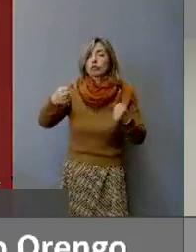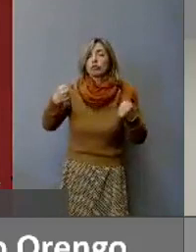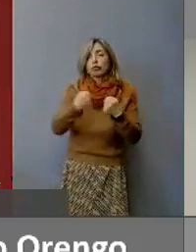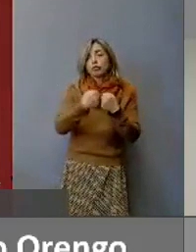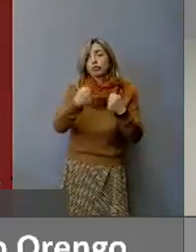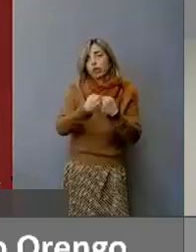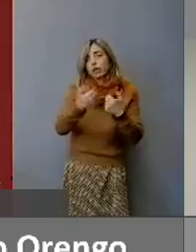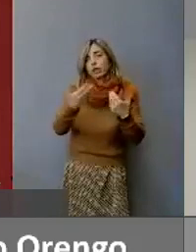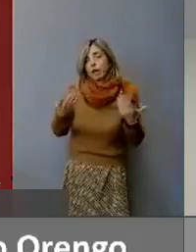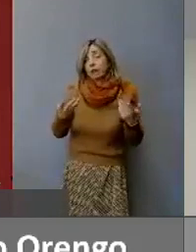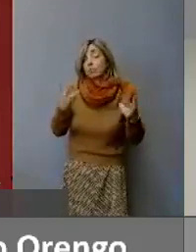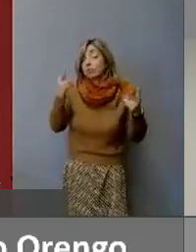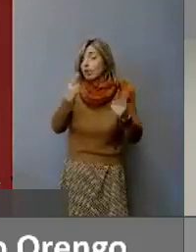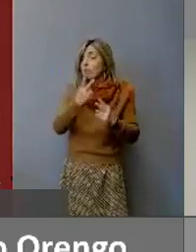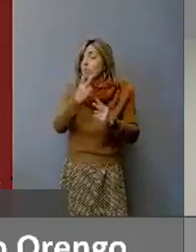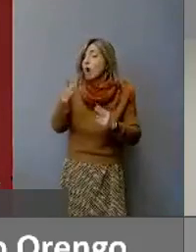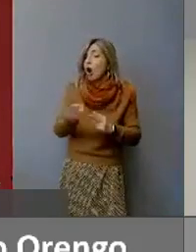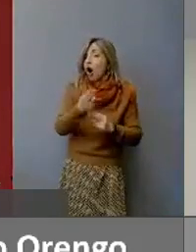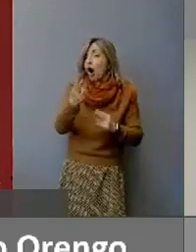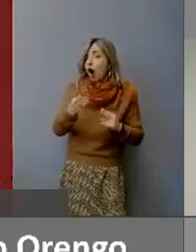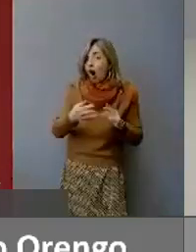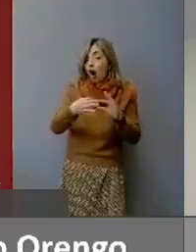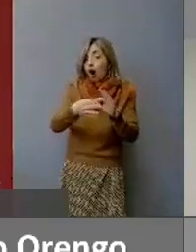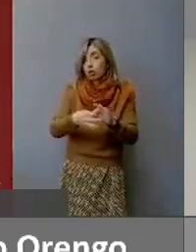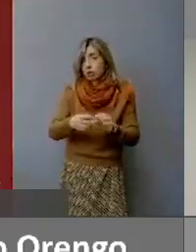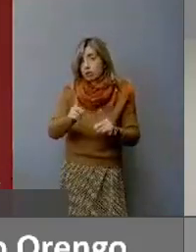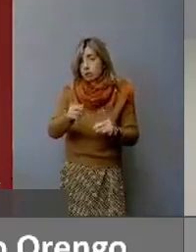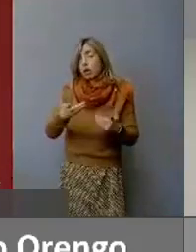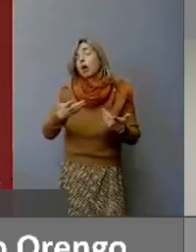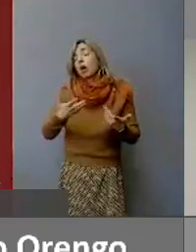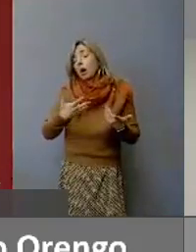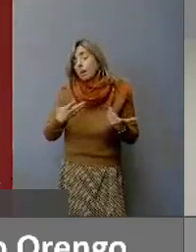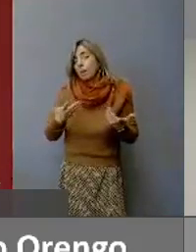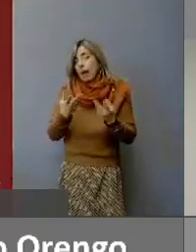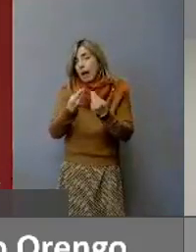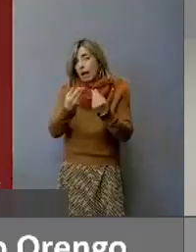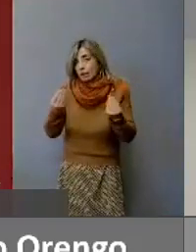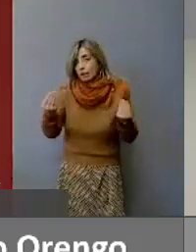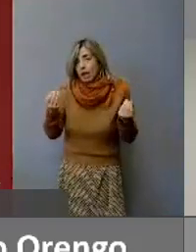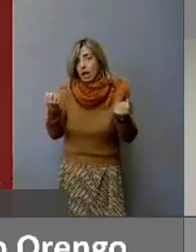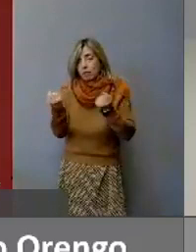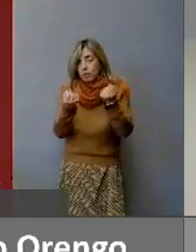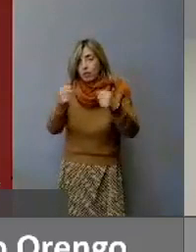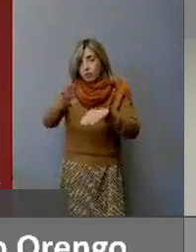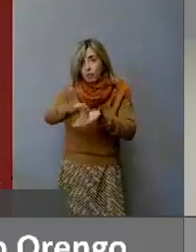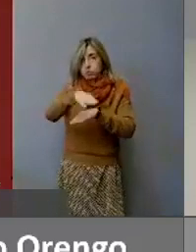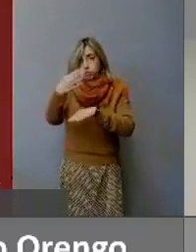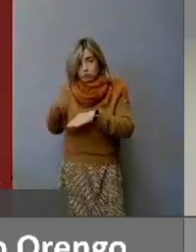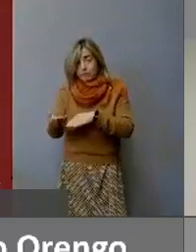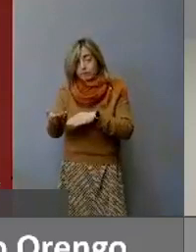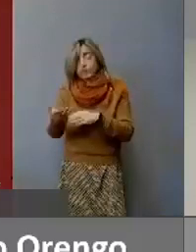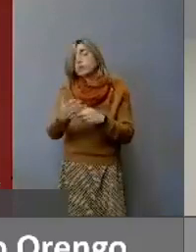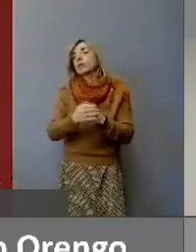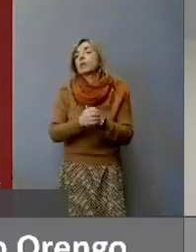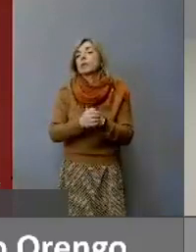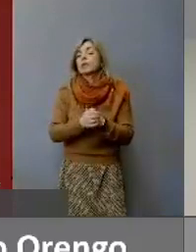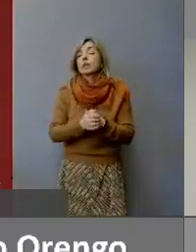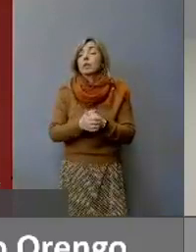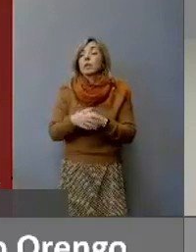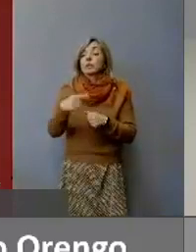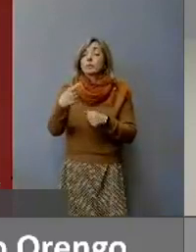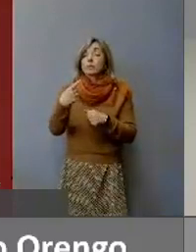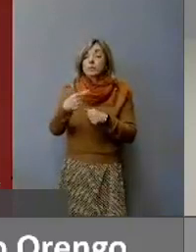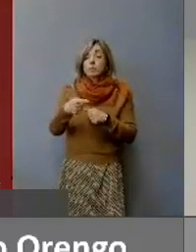gravi come tipologia con il ribaltamento di svariati veicoli detto questo appunto forniremo adeguata